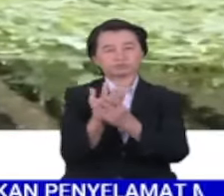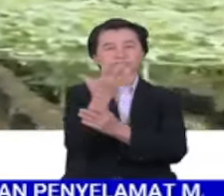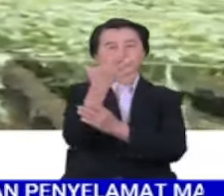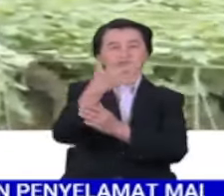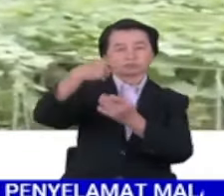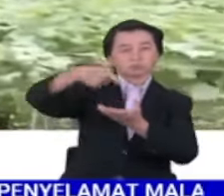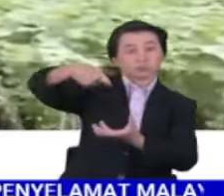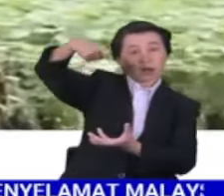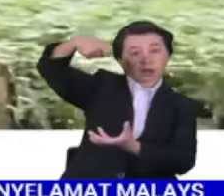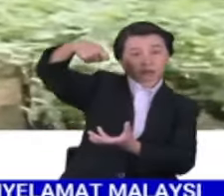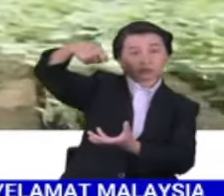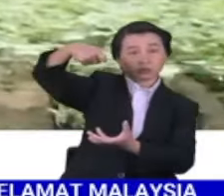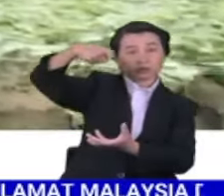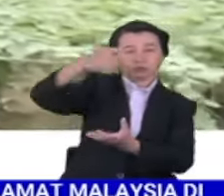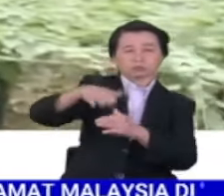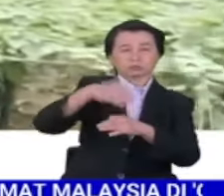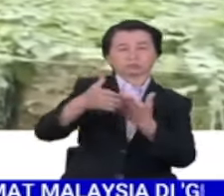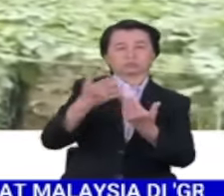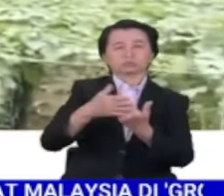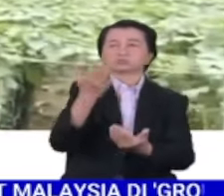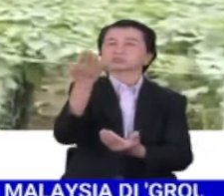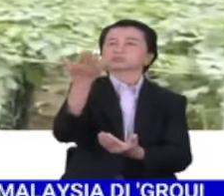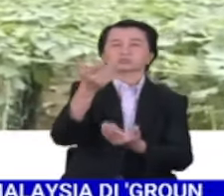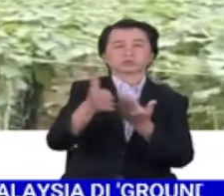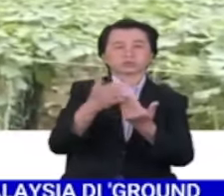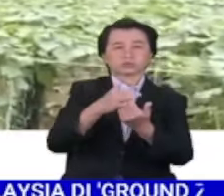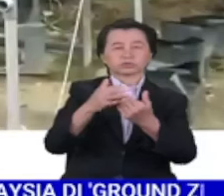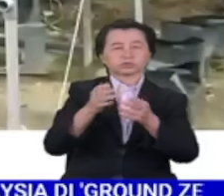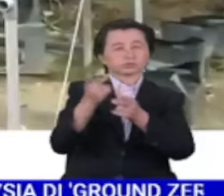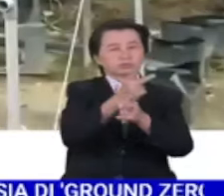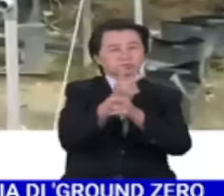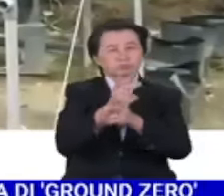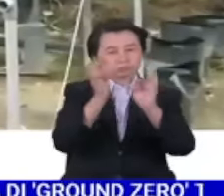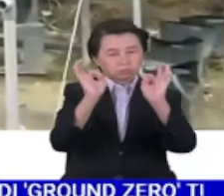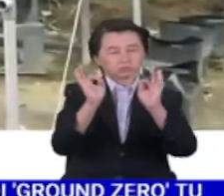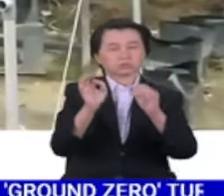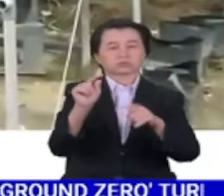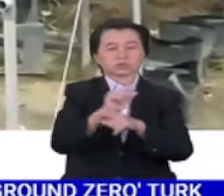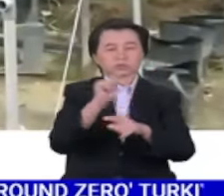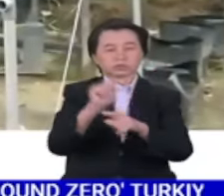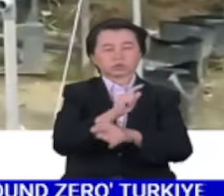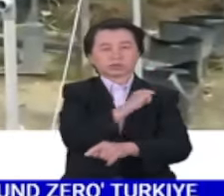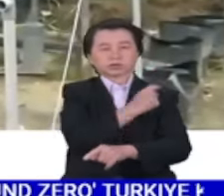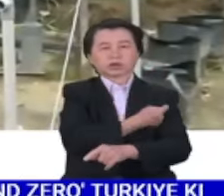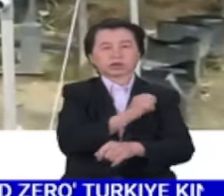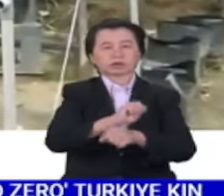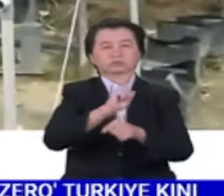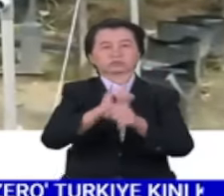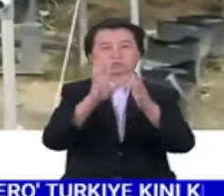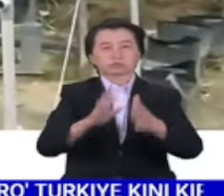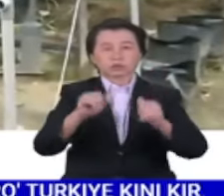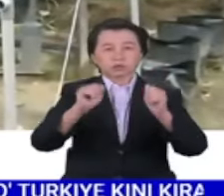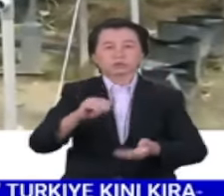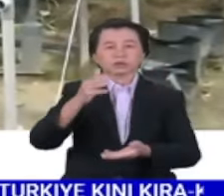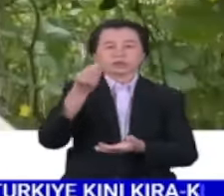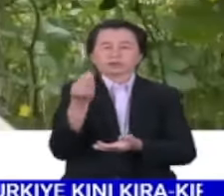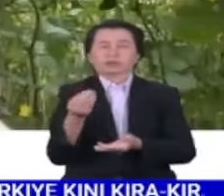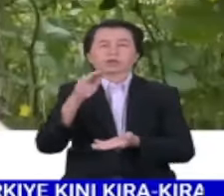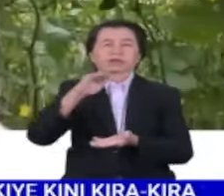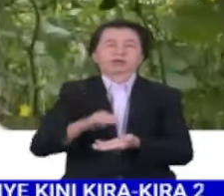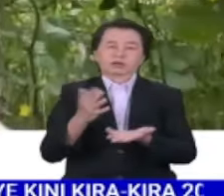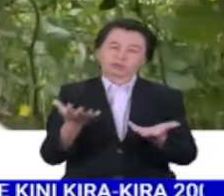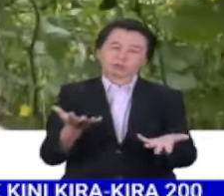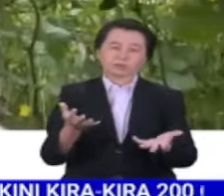kelebihan dia adalah dia mudah untuk diselenggara dan penggunaan tenaga buruh pun boleh diminimalkan